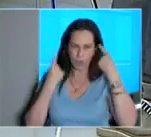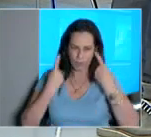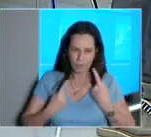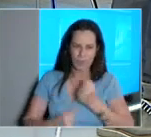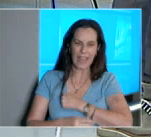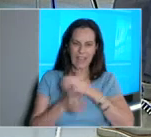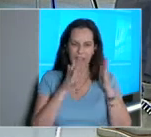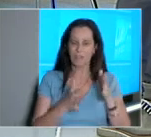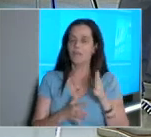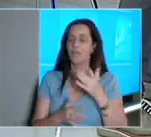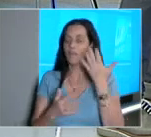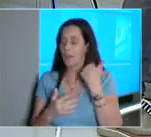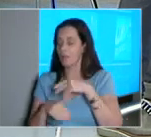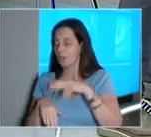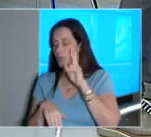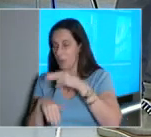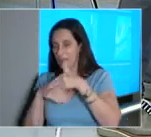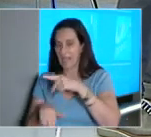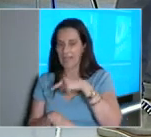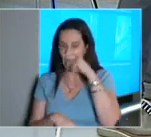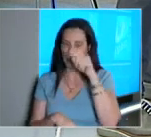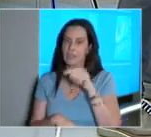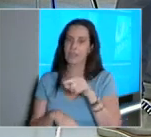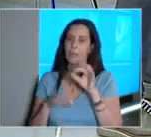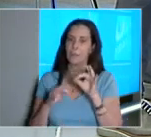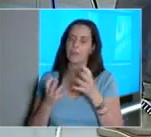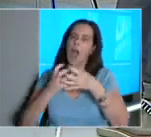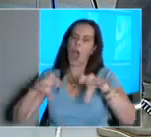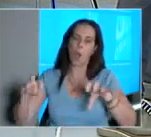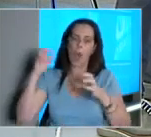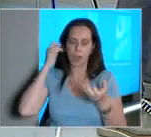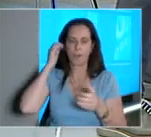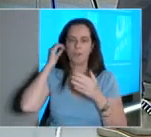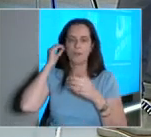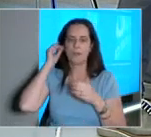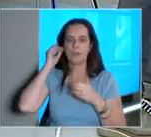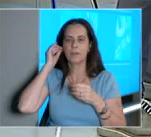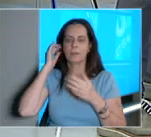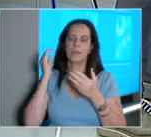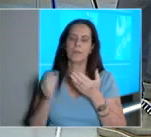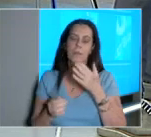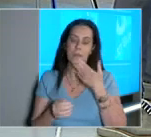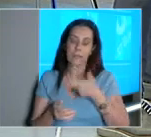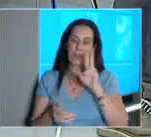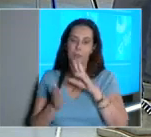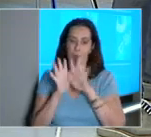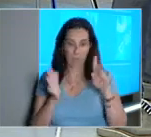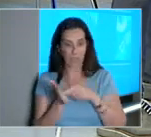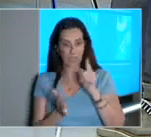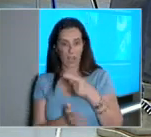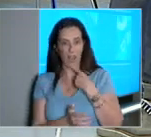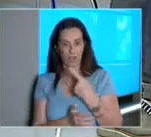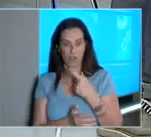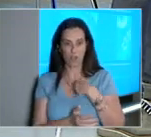הדתי מסורתי, מאות אלפי ישראלים במצד הגאווה, ואולי זה באמת החלוקה האמיתית בין ישראלים ב-2019. אז מה, בגלל זה צריך